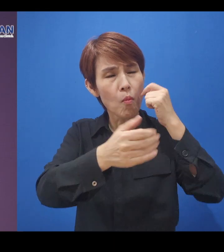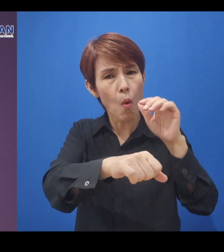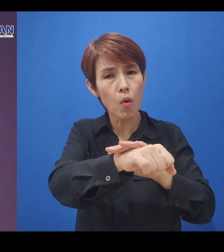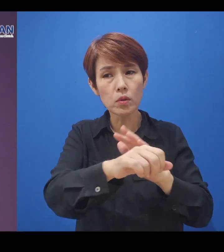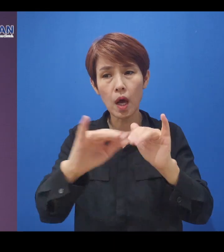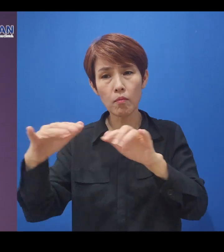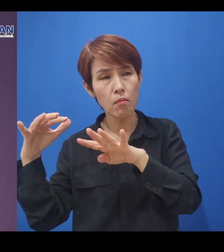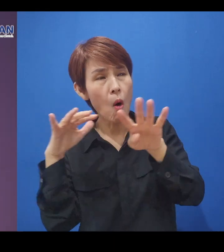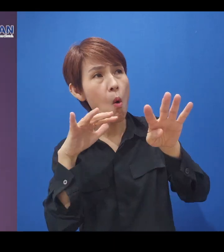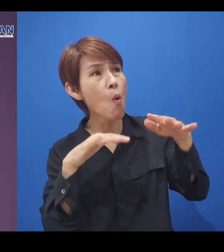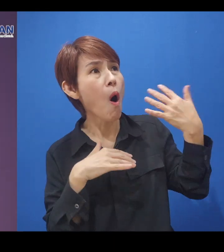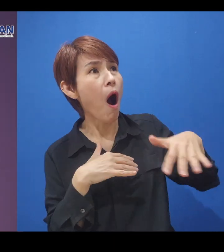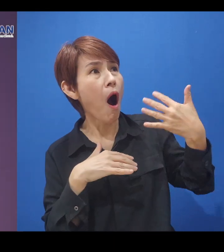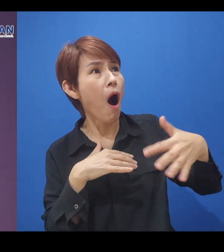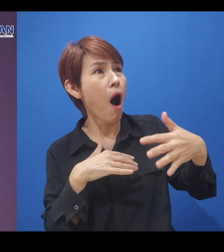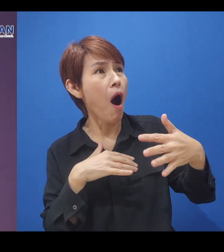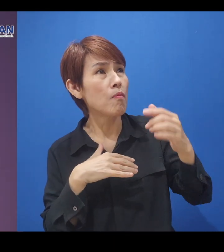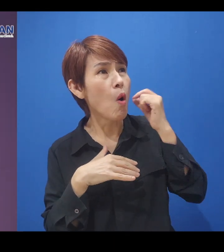신처럼 보였죠?